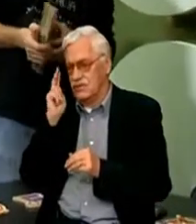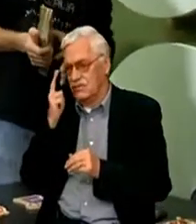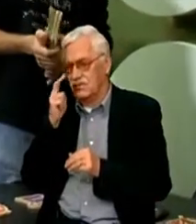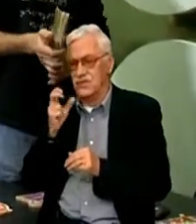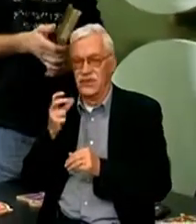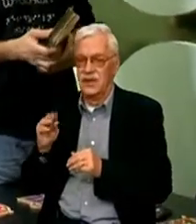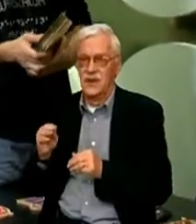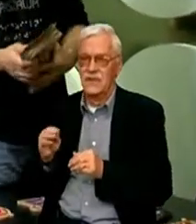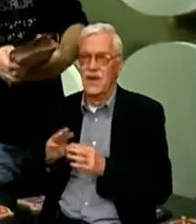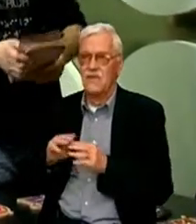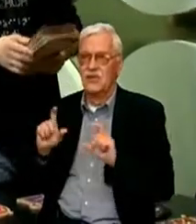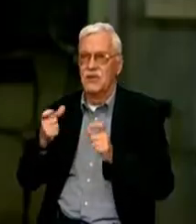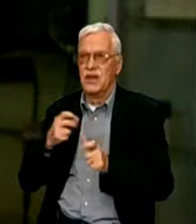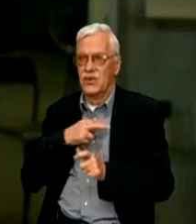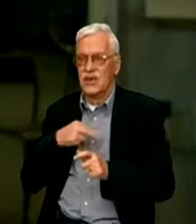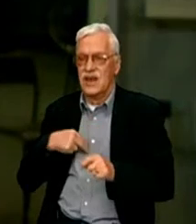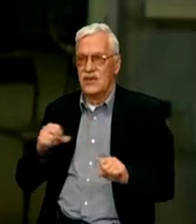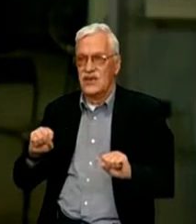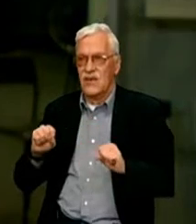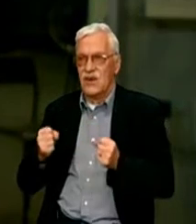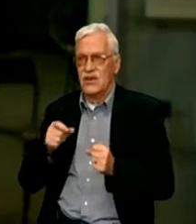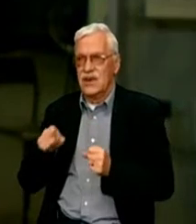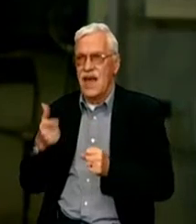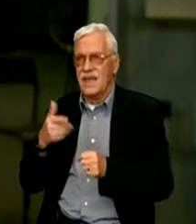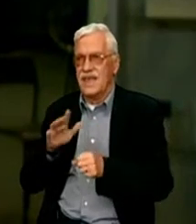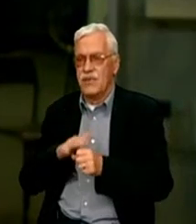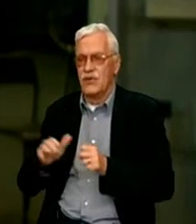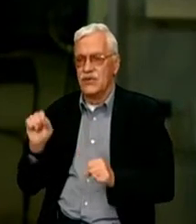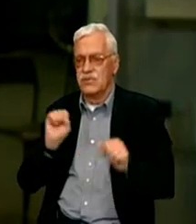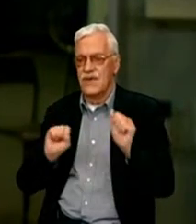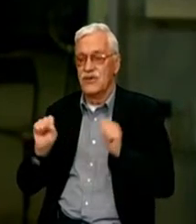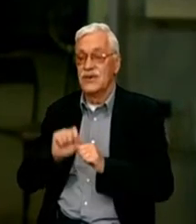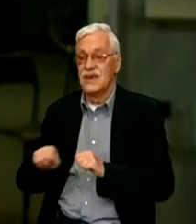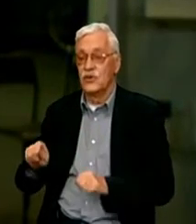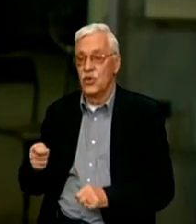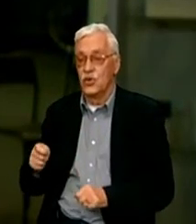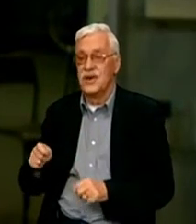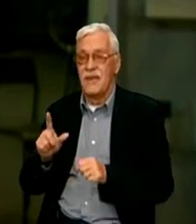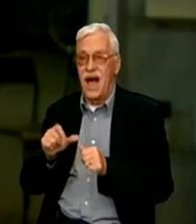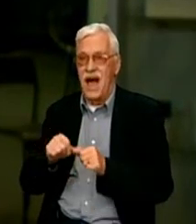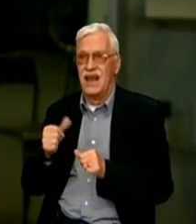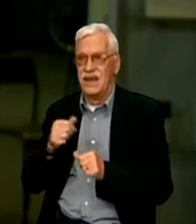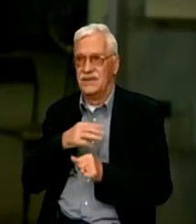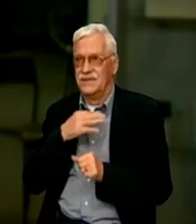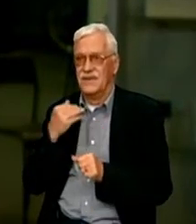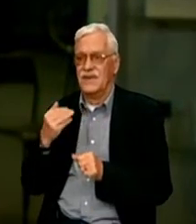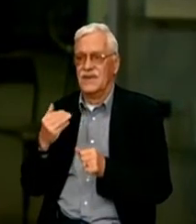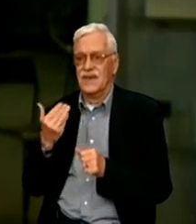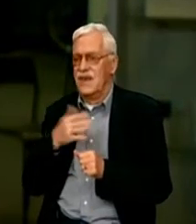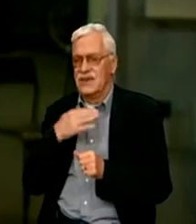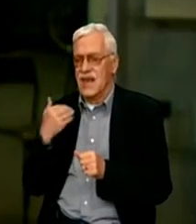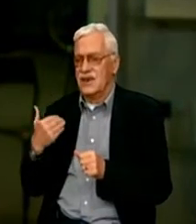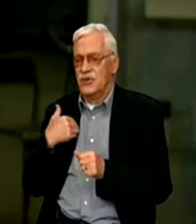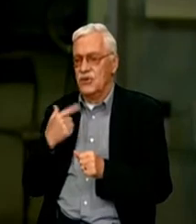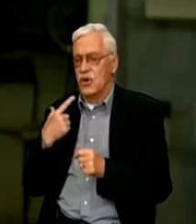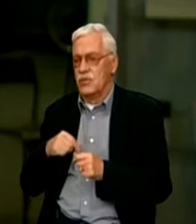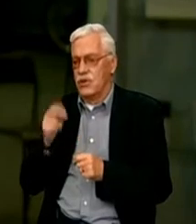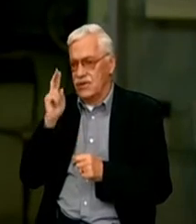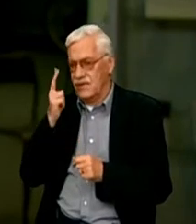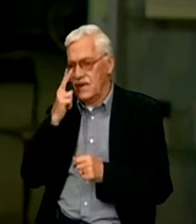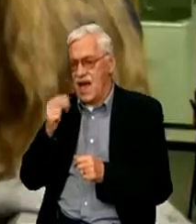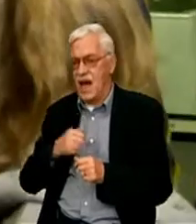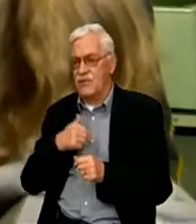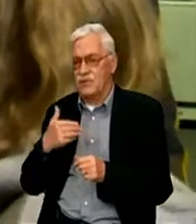w przypadku naszej działalności, to ta niepełnosprawność jest kluczem. Ale to nie jest tak, że wystarczy być osobą niewidomą, żeby znaleźć pracę na